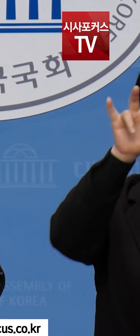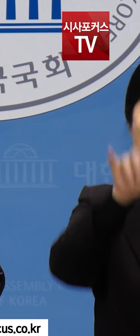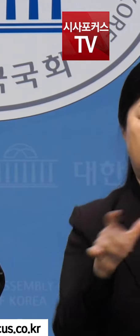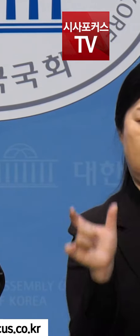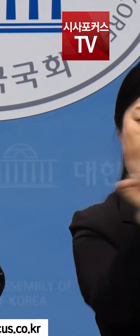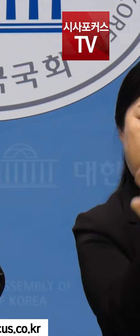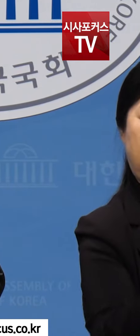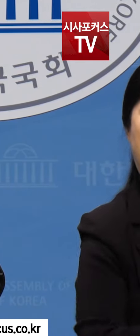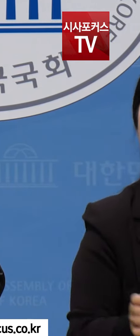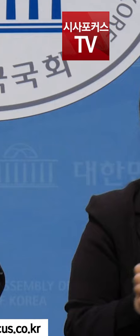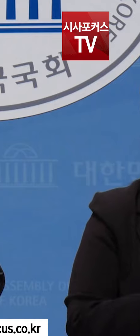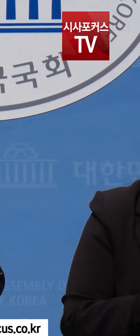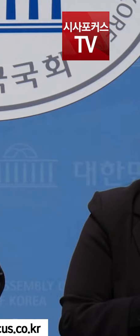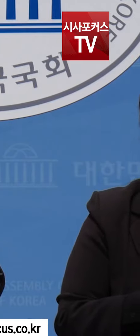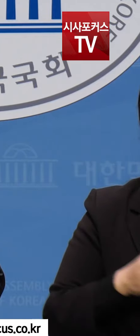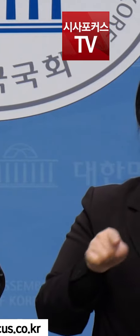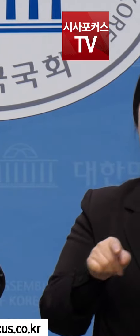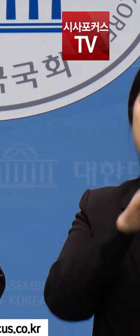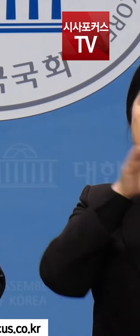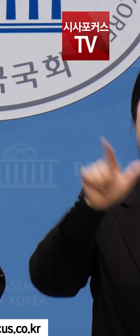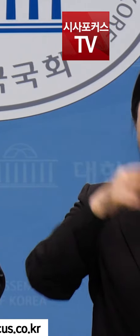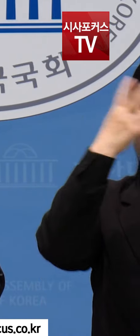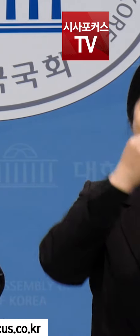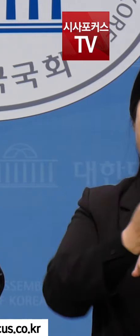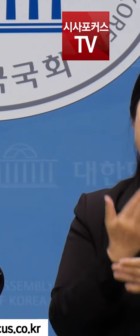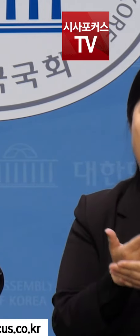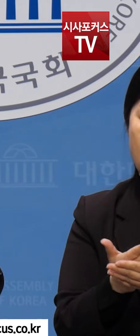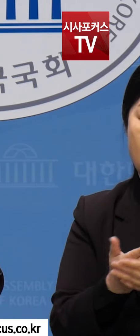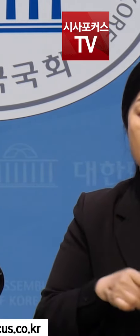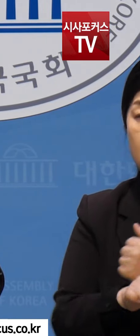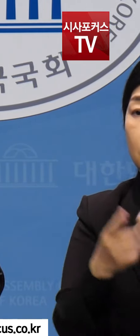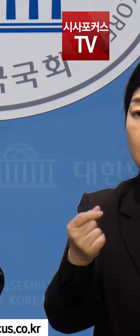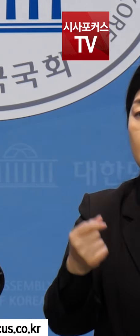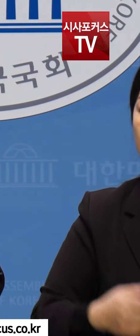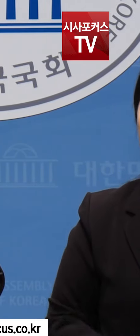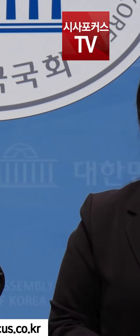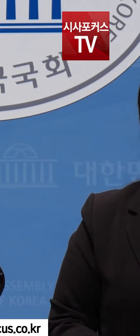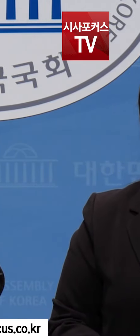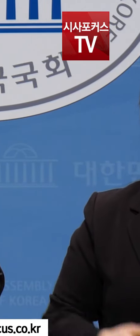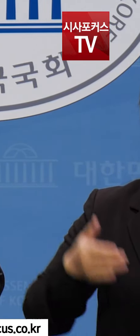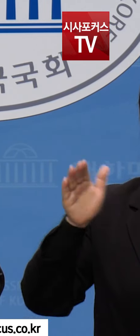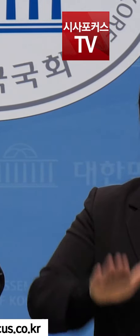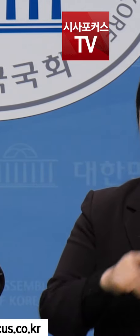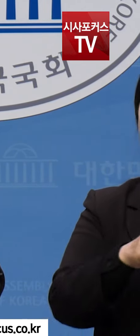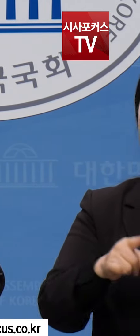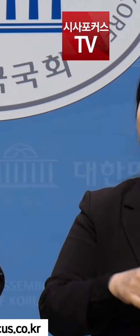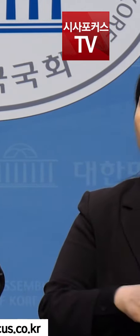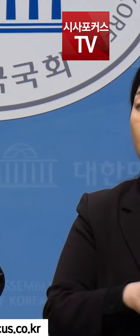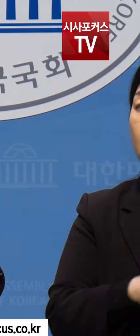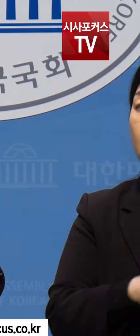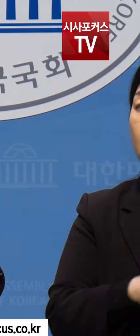사건의 진상규명은 국민의 뜻이자 명령입니다. 그런데도 윤 대통령은 이 사건